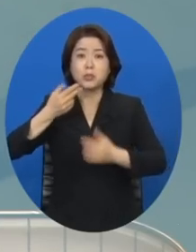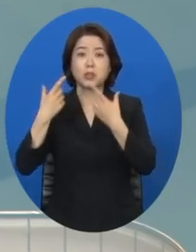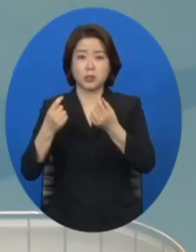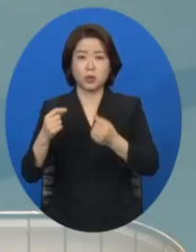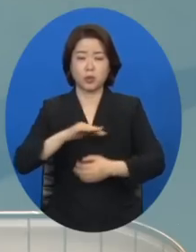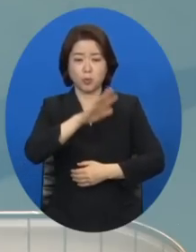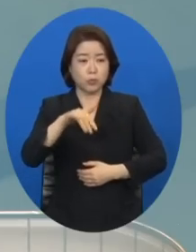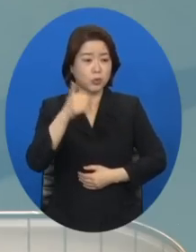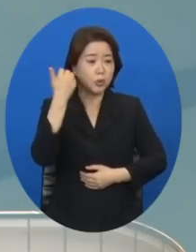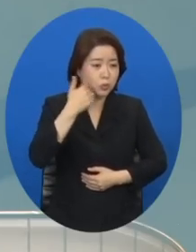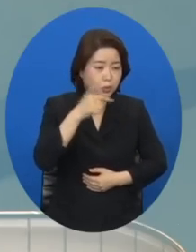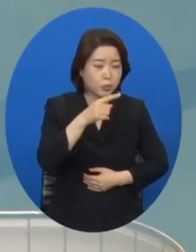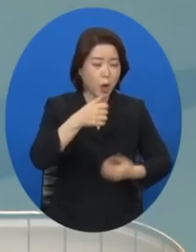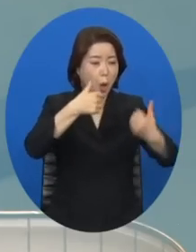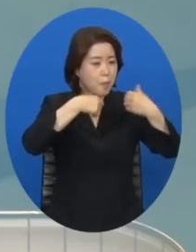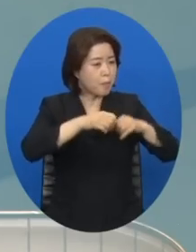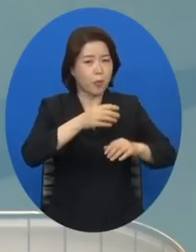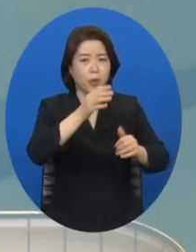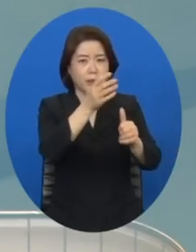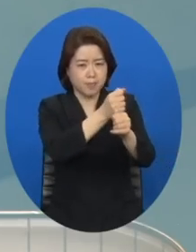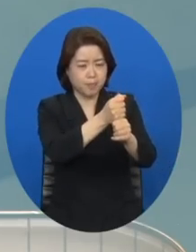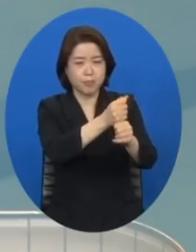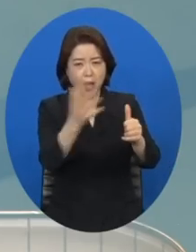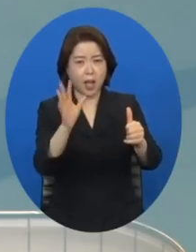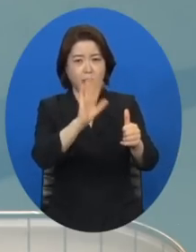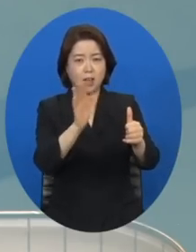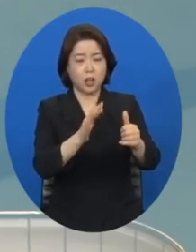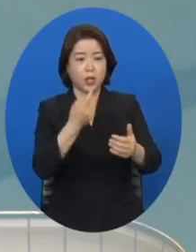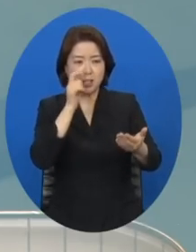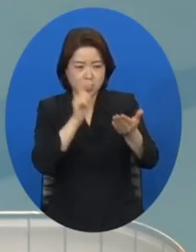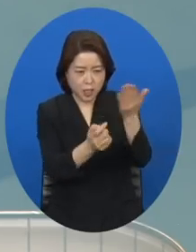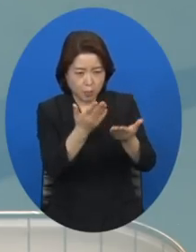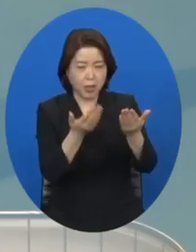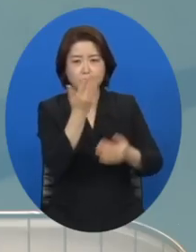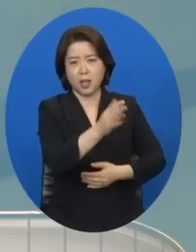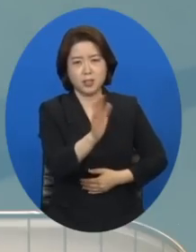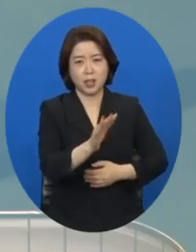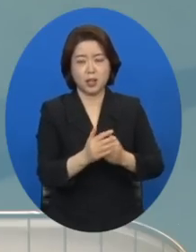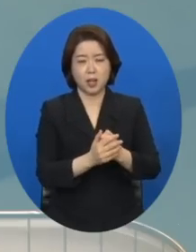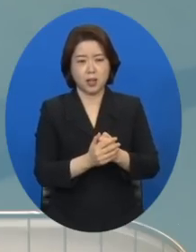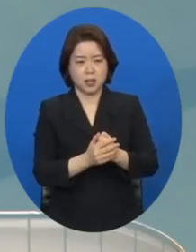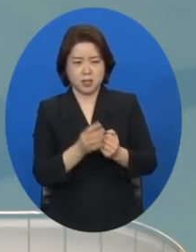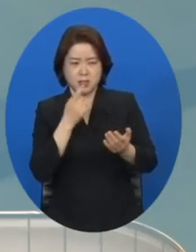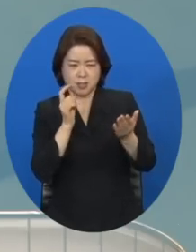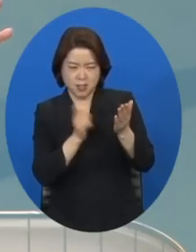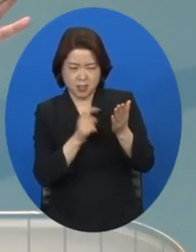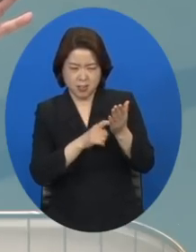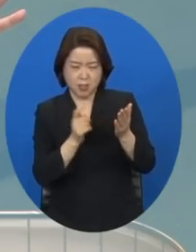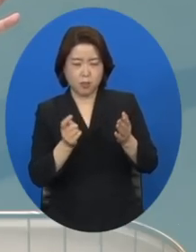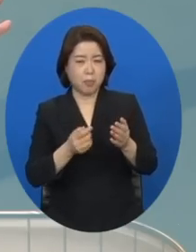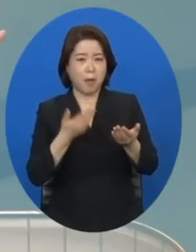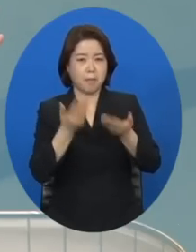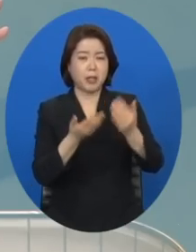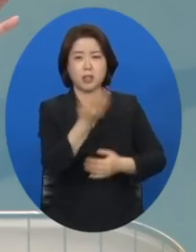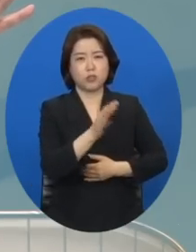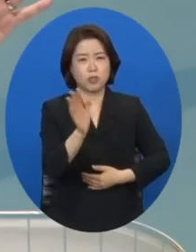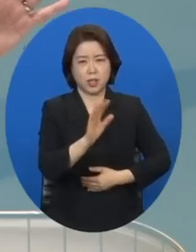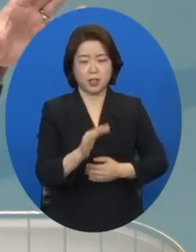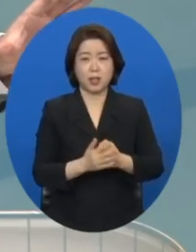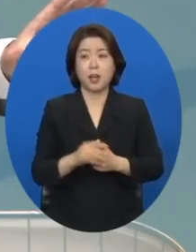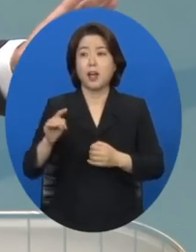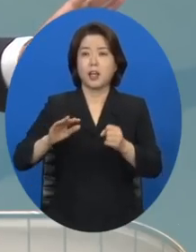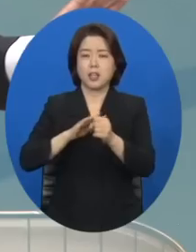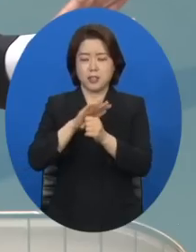우리도 누군가를 포기하지 않겠습니다 쉽게 판단하지 않겠습니다 성급한 판단하지 않겠습니다 우리에게 그 사랑으로